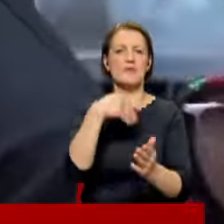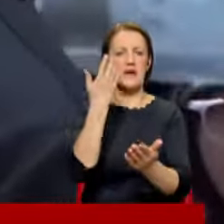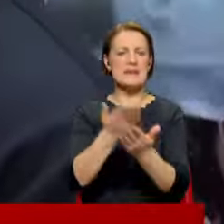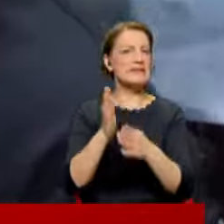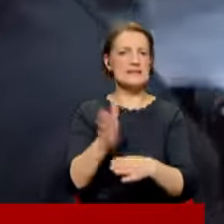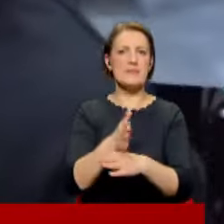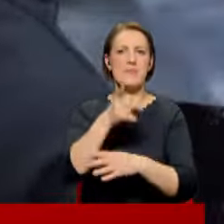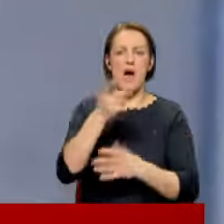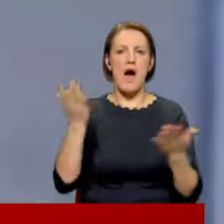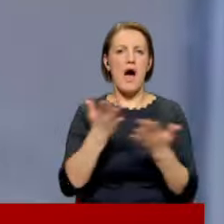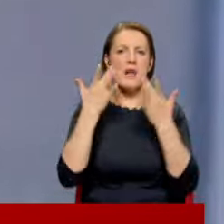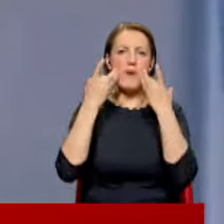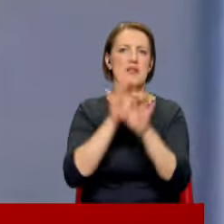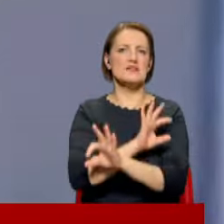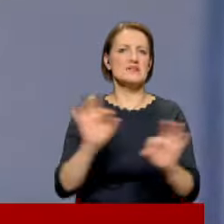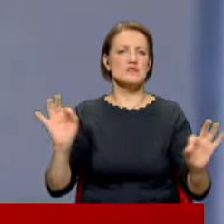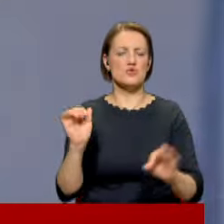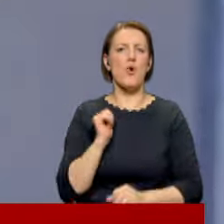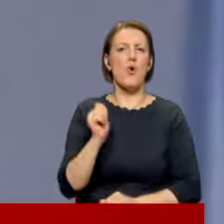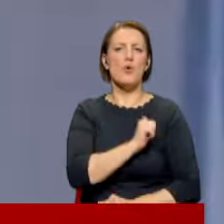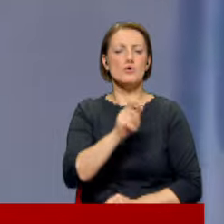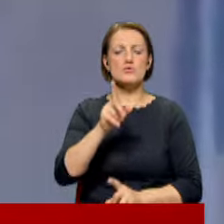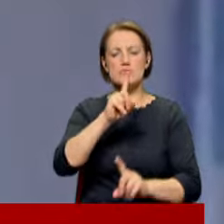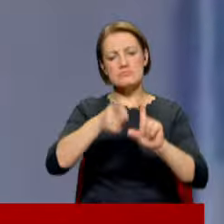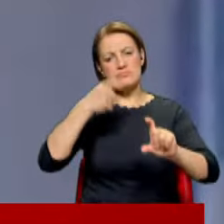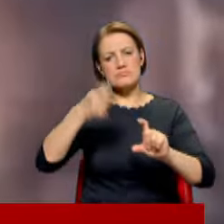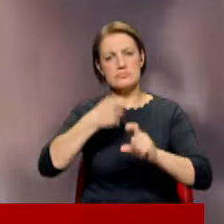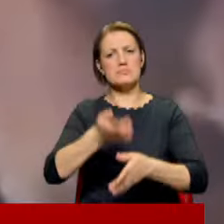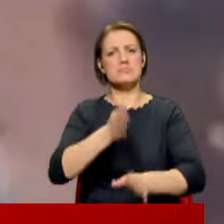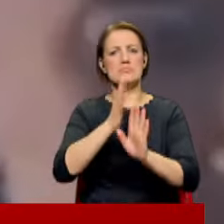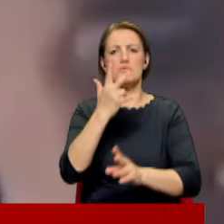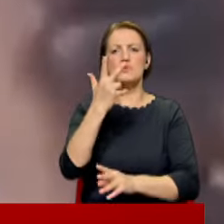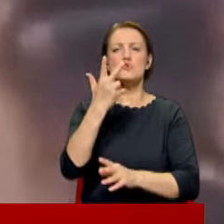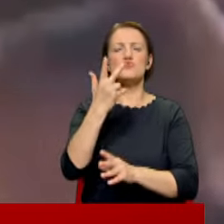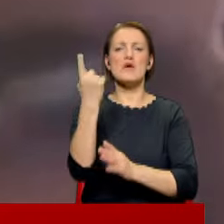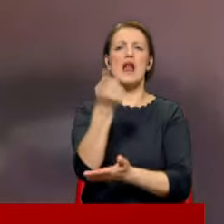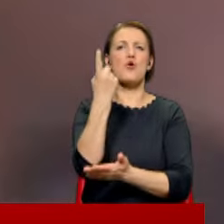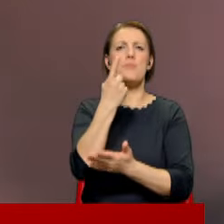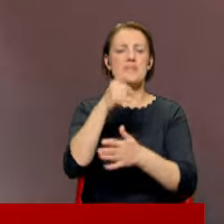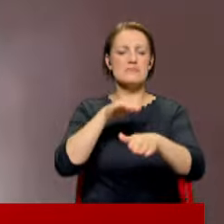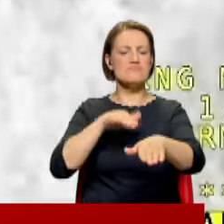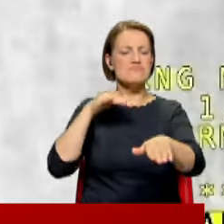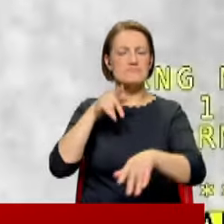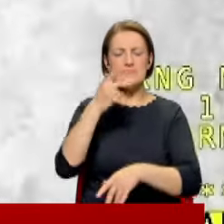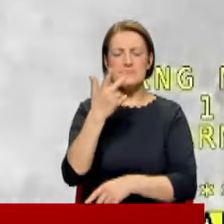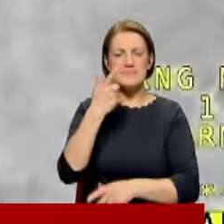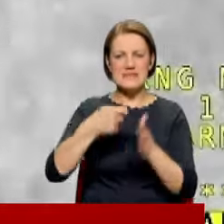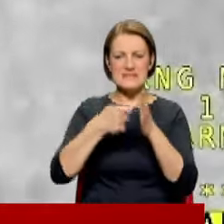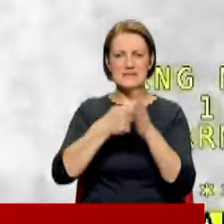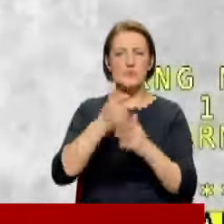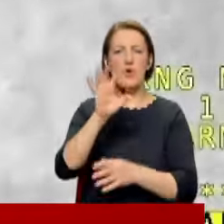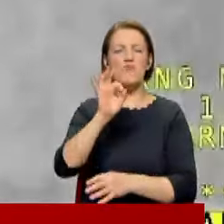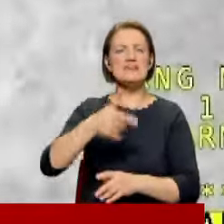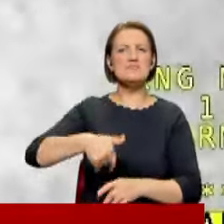kazasının nedeni ise hala belirsiz. Ordu soruşturması sürerken 3 helikopterin olduğu filodaki isimlerden Cumhurbaşkanlığı Ofisi